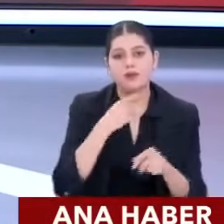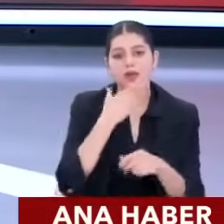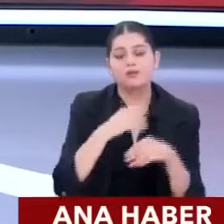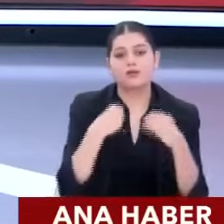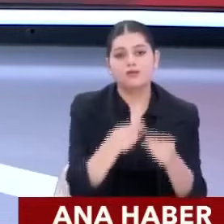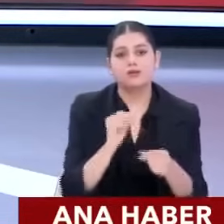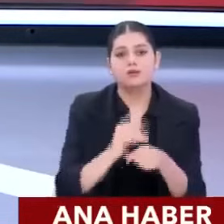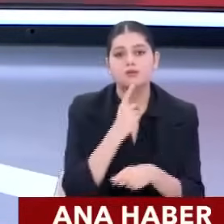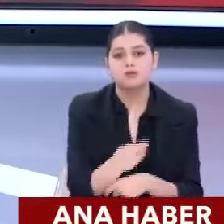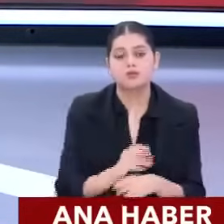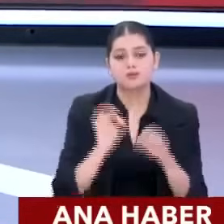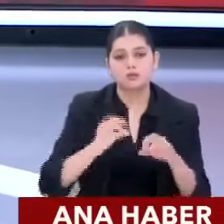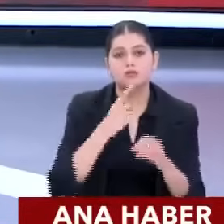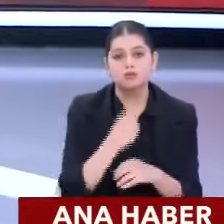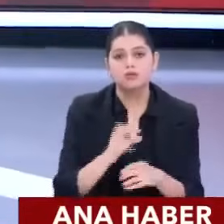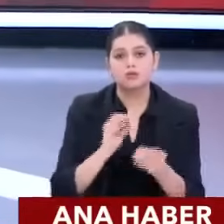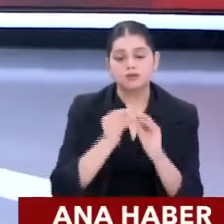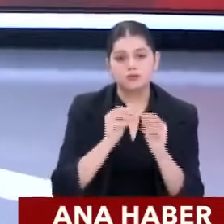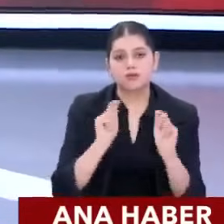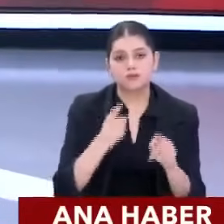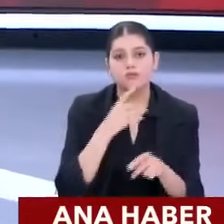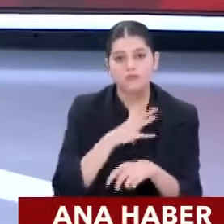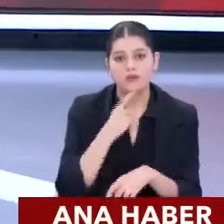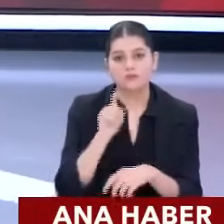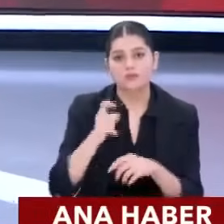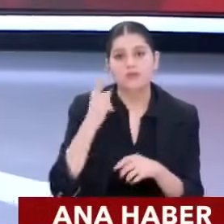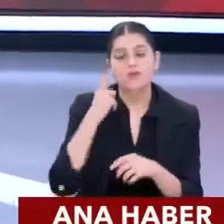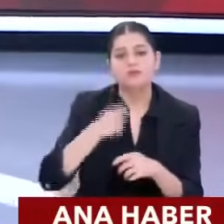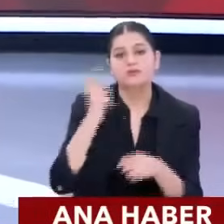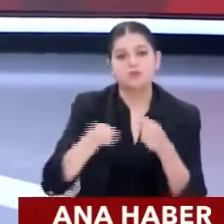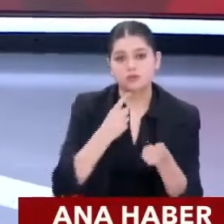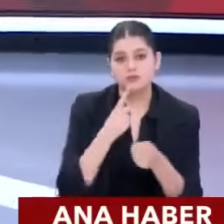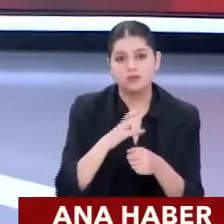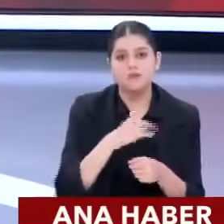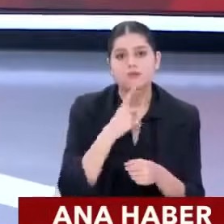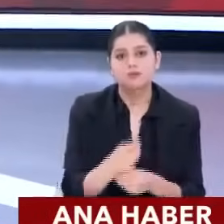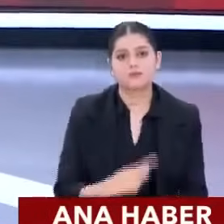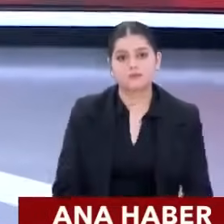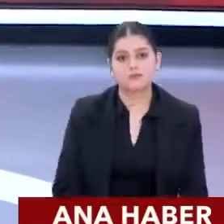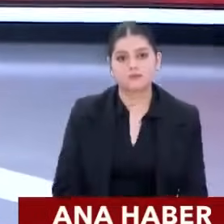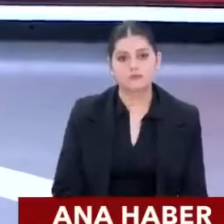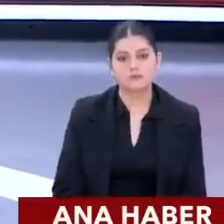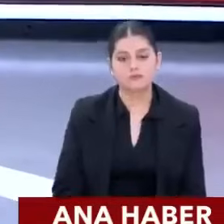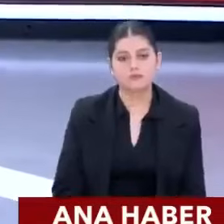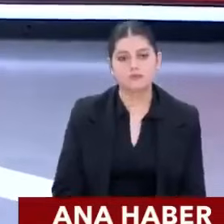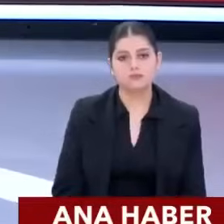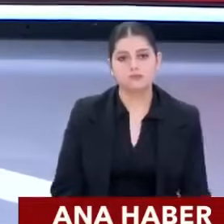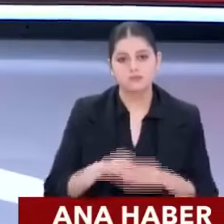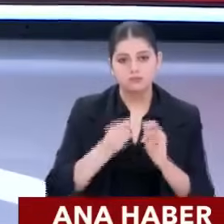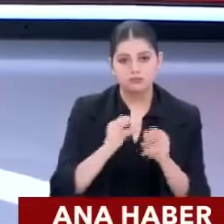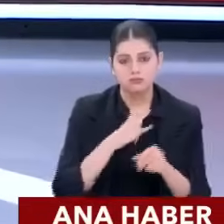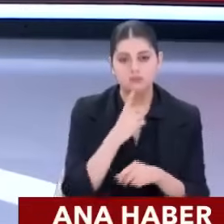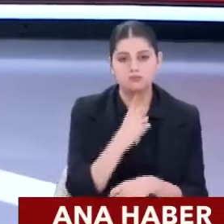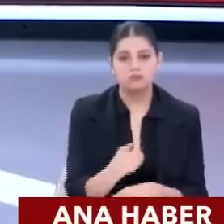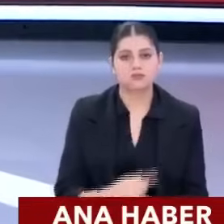emekliye verin diyor şimdi değil mi tasarruf ediyor musunuz kabuk kuruluşlarına söylüyorum ben bunları sürekli söyleyeceğim bunu var mı